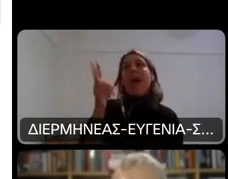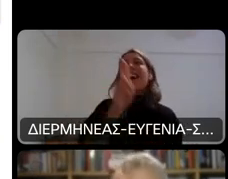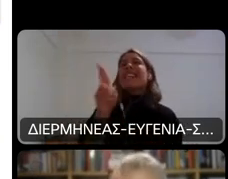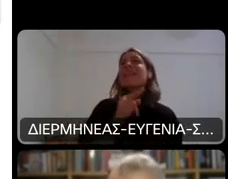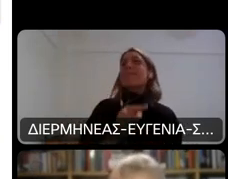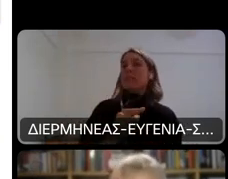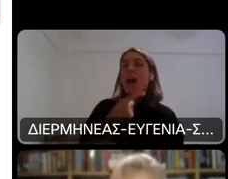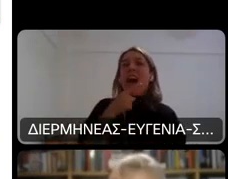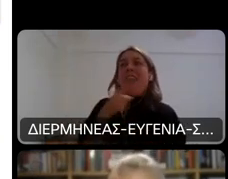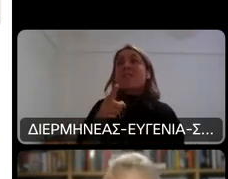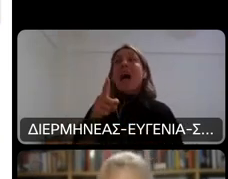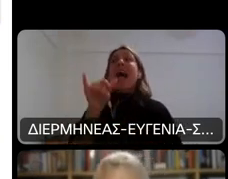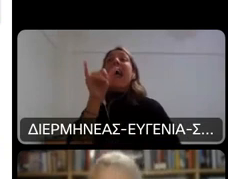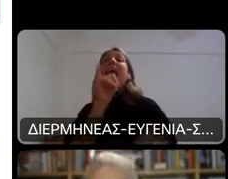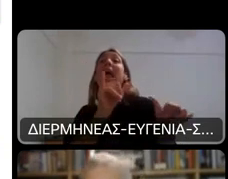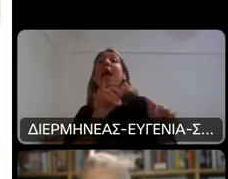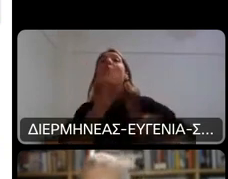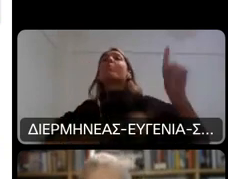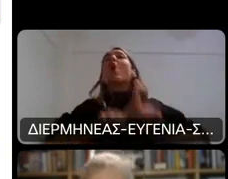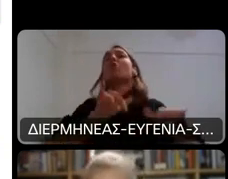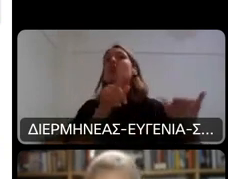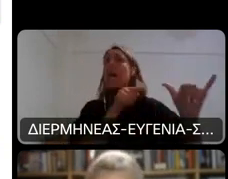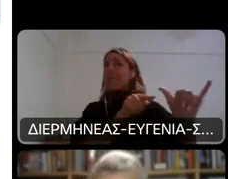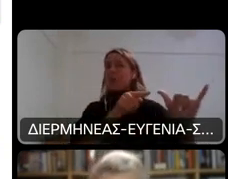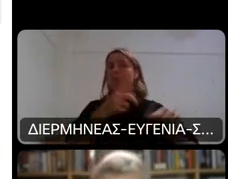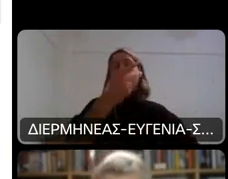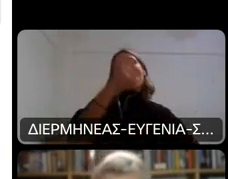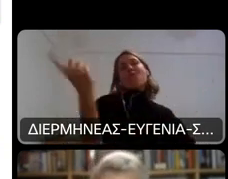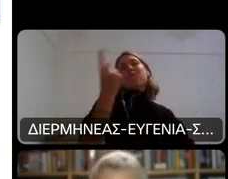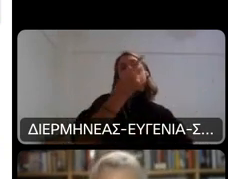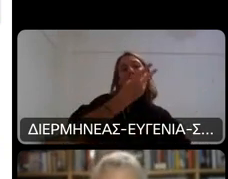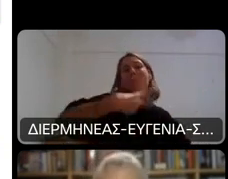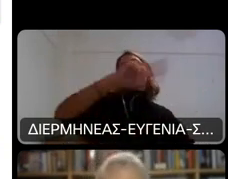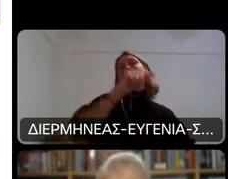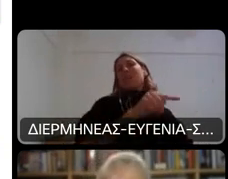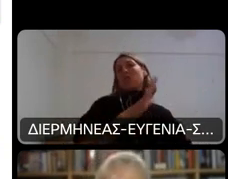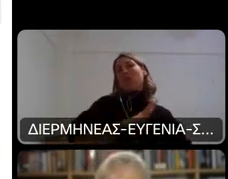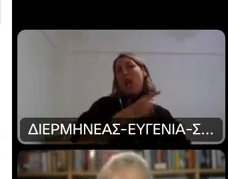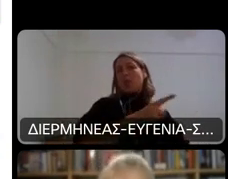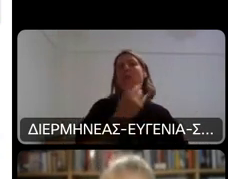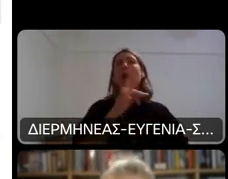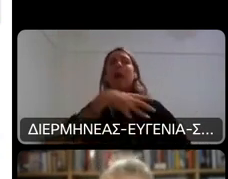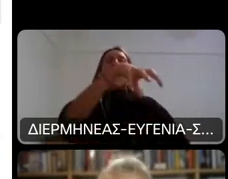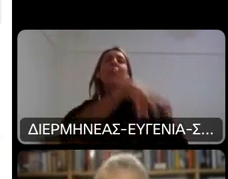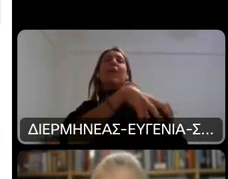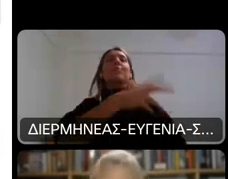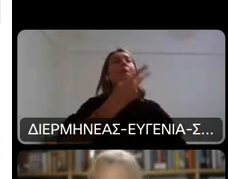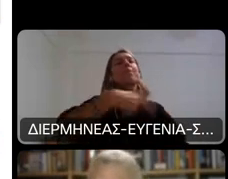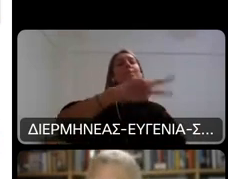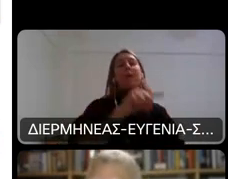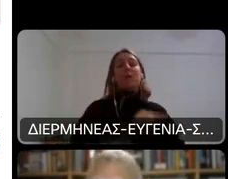με υποκείμενα τους πλειονοτικούς ή τους πλειονοτικούς θεσμούς. Προχωρούμε τώρα στην